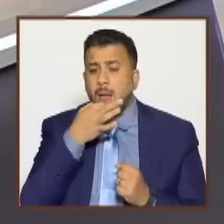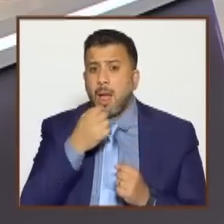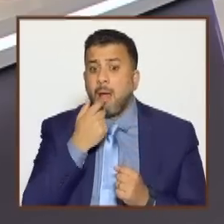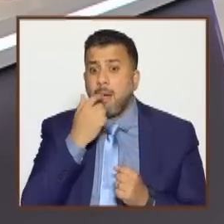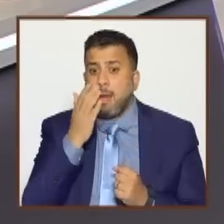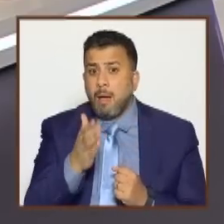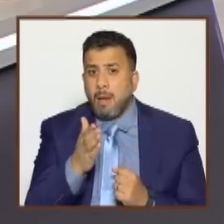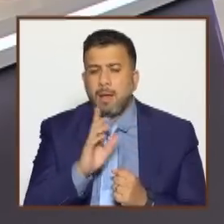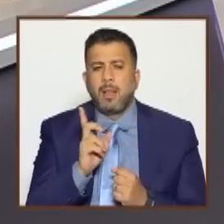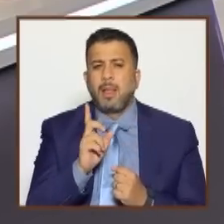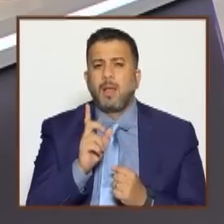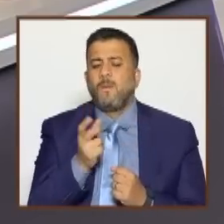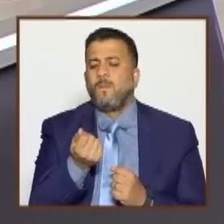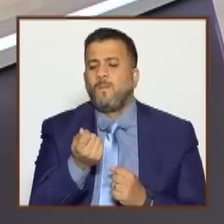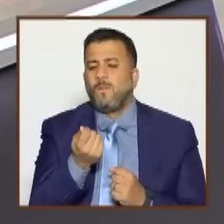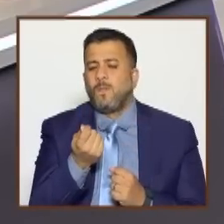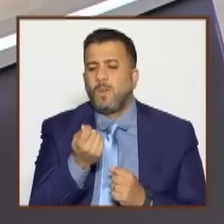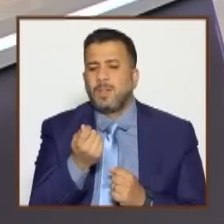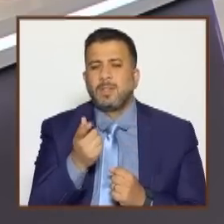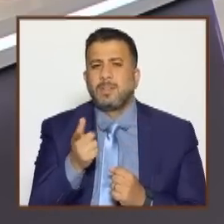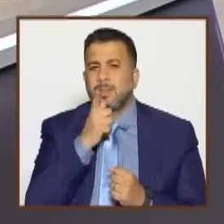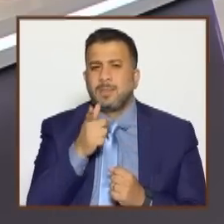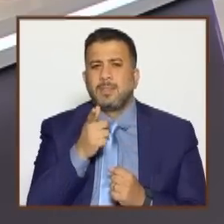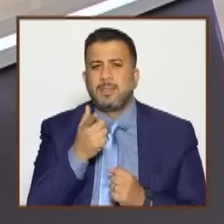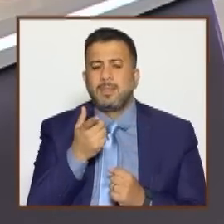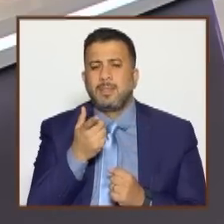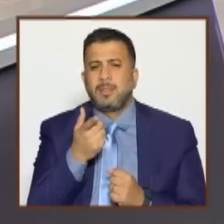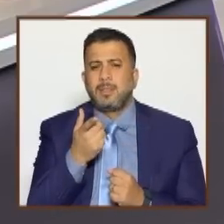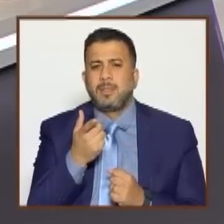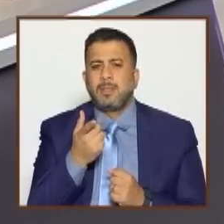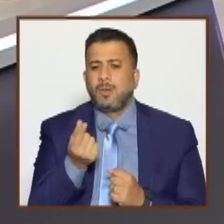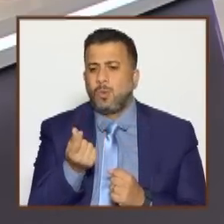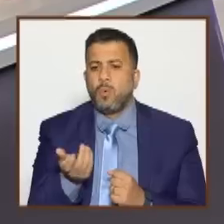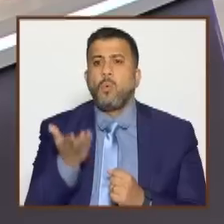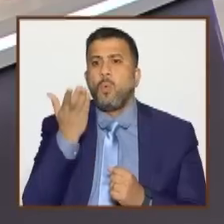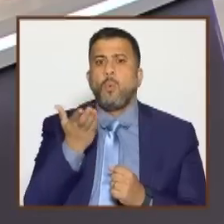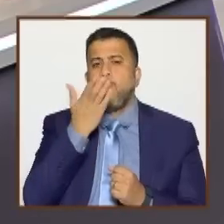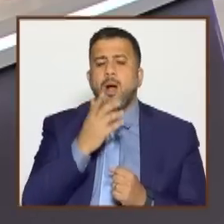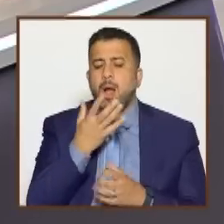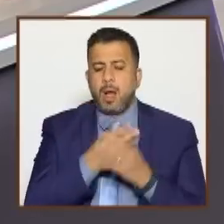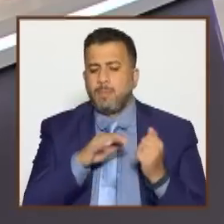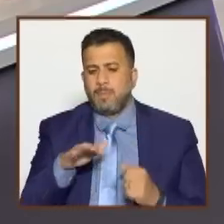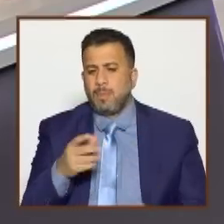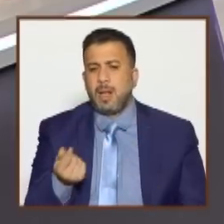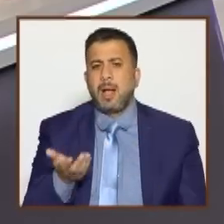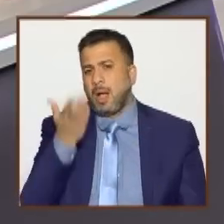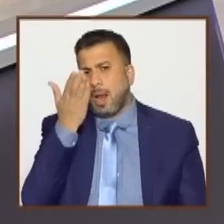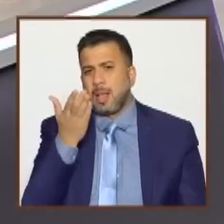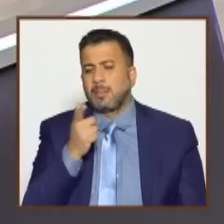بخصوص الأسعار، يعني عشان ما يتضايقوا مثلا إذا هاي سعرها غالي